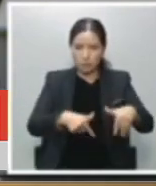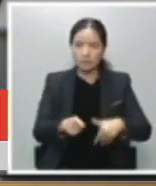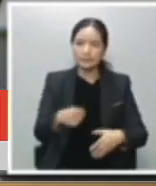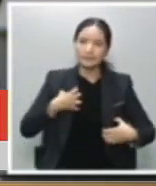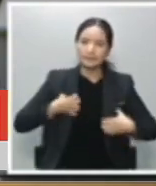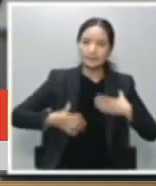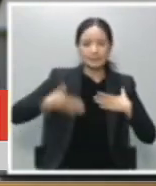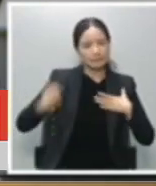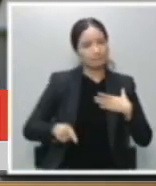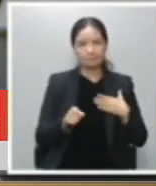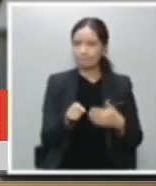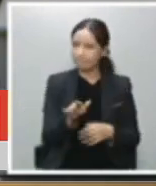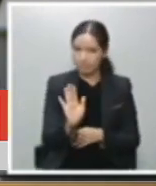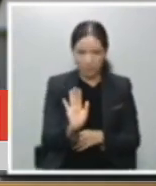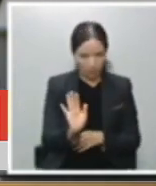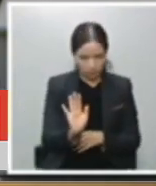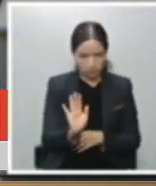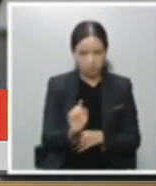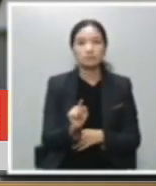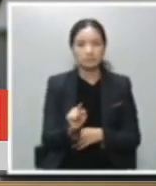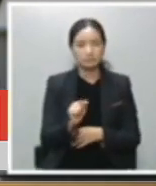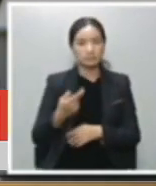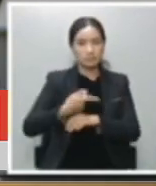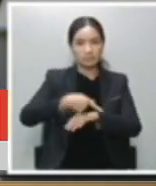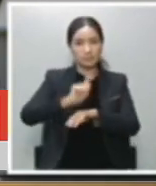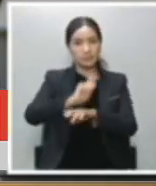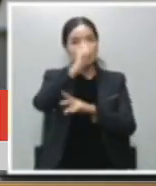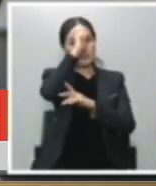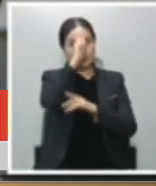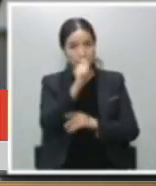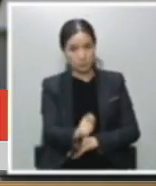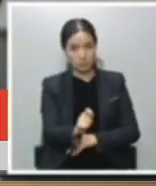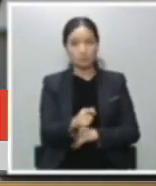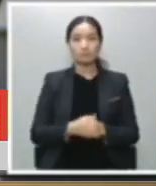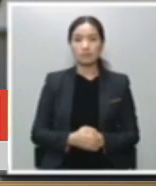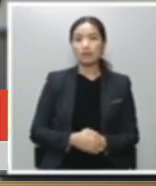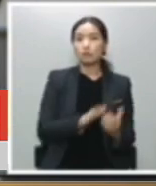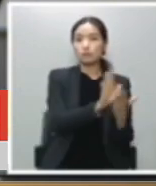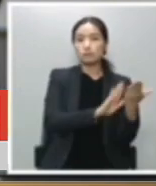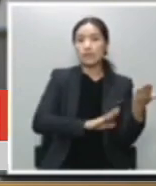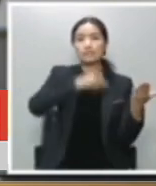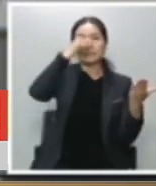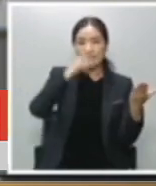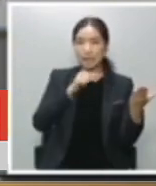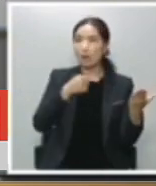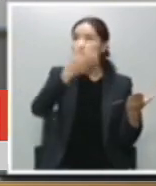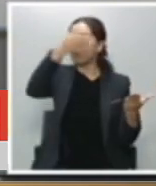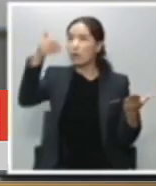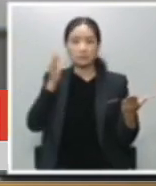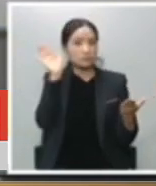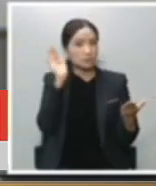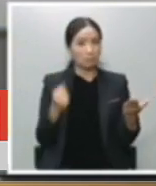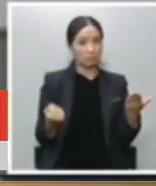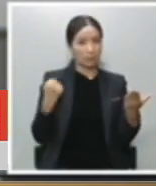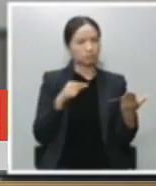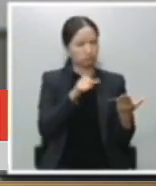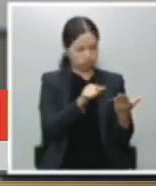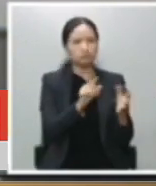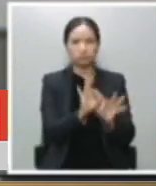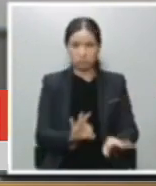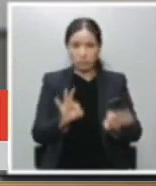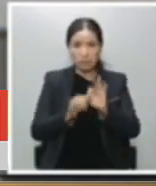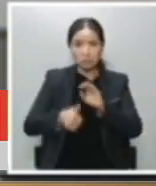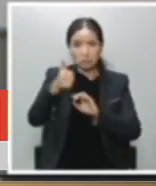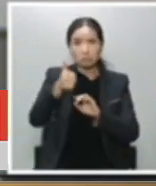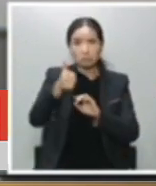ากท่านประธานที่เคารพครับความเชื่อมั่นประเทศเป็นสิ่งสำคัญสูงสุดขณะนี้ความเชื่อมั่นประเทศ